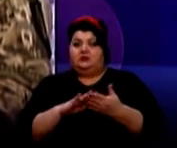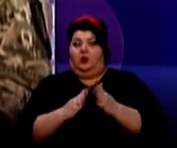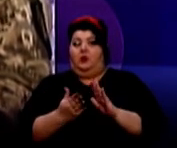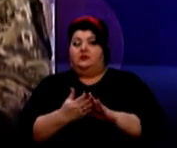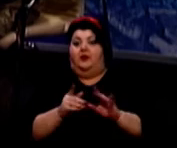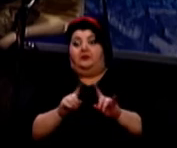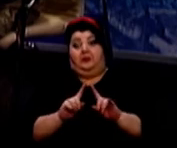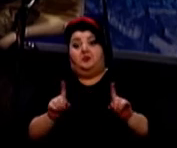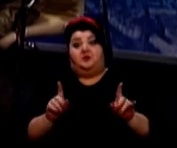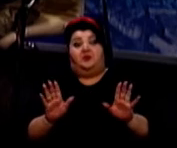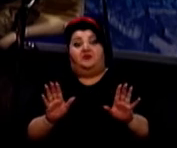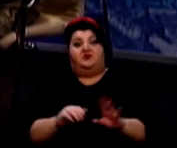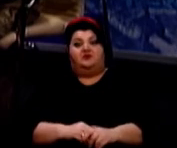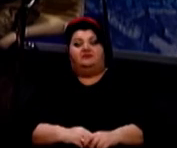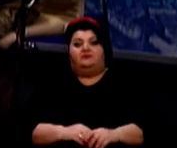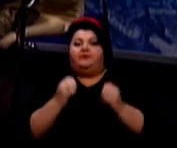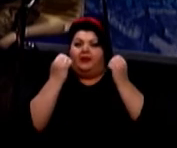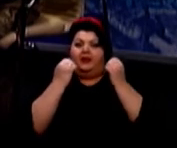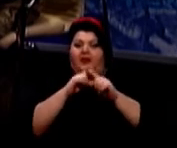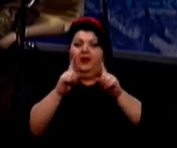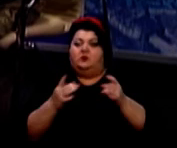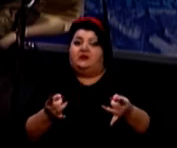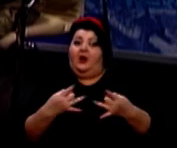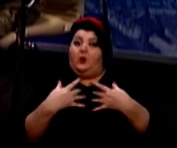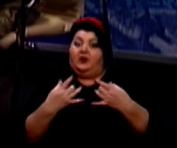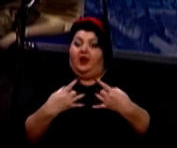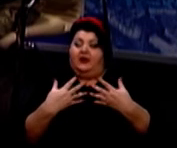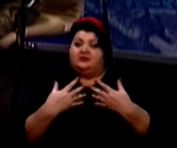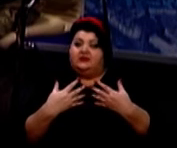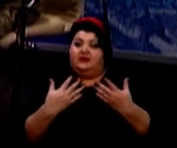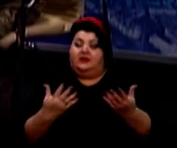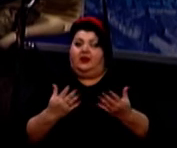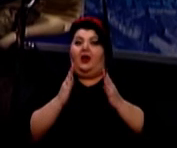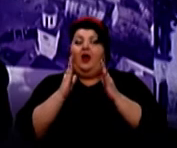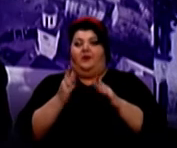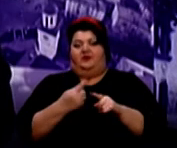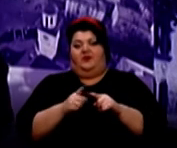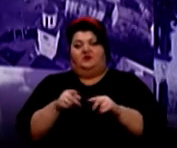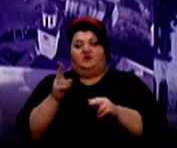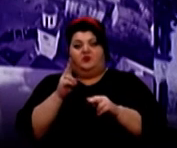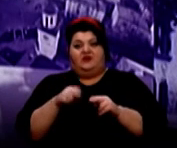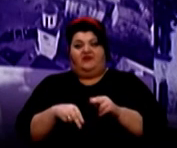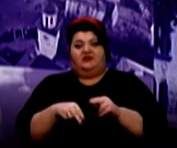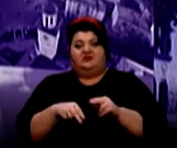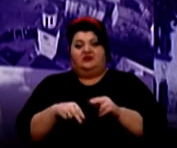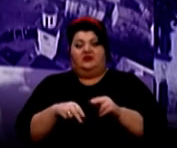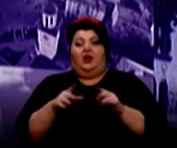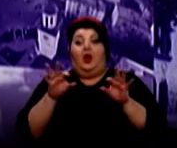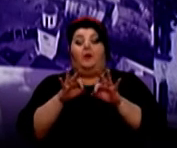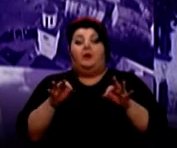такі особливості. Дякую за роз'яснення, Едуарде Миколайовичу. Будемо на цьому завершувати. Про весняний